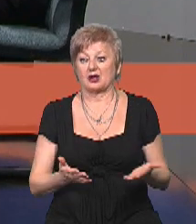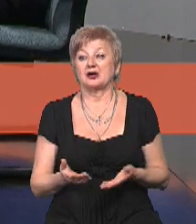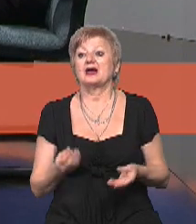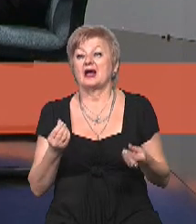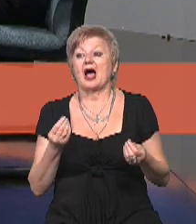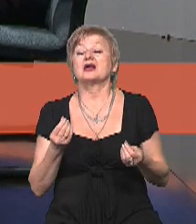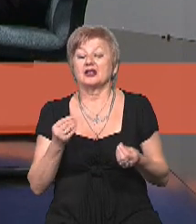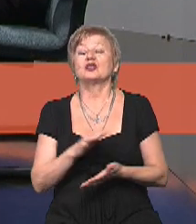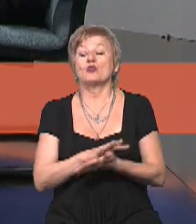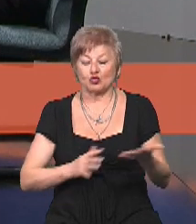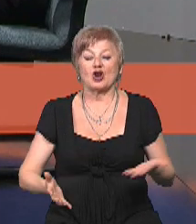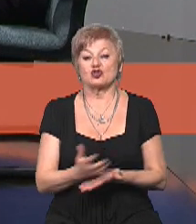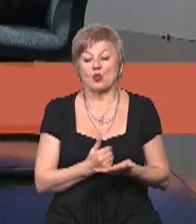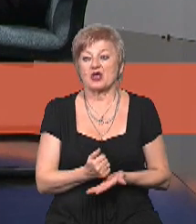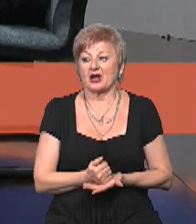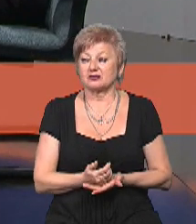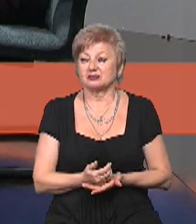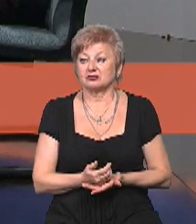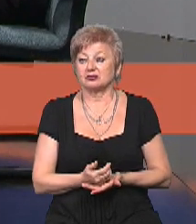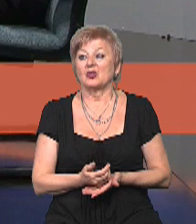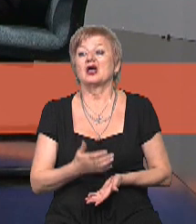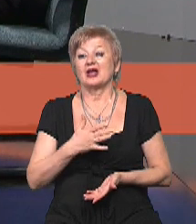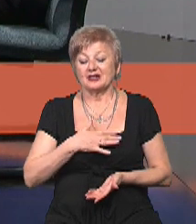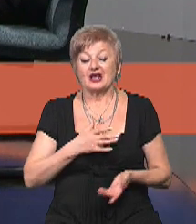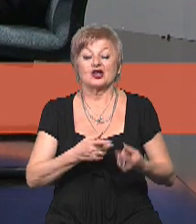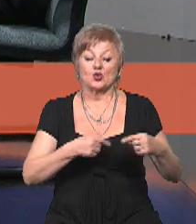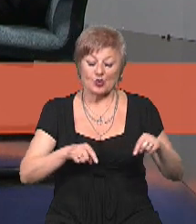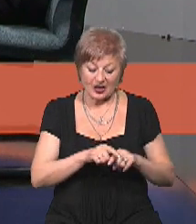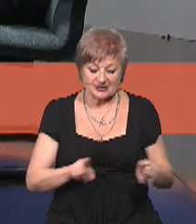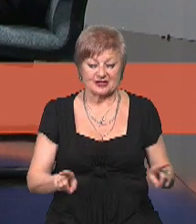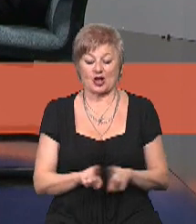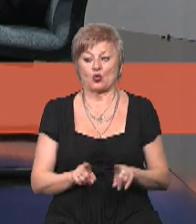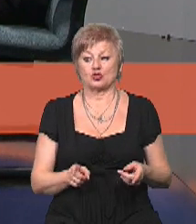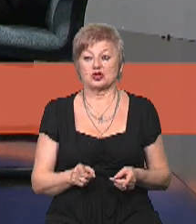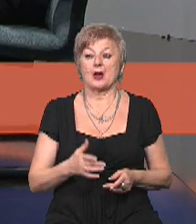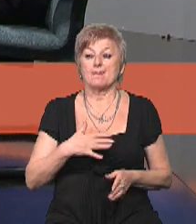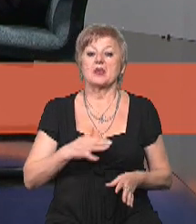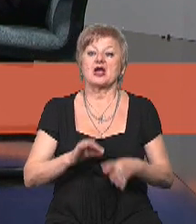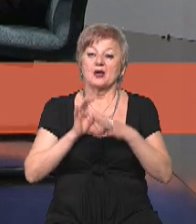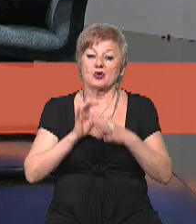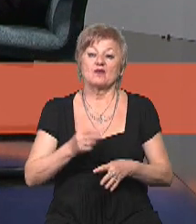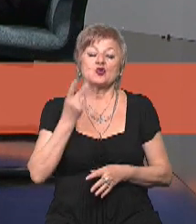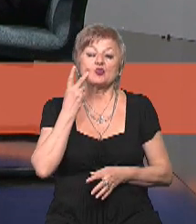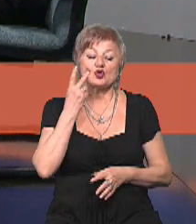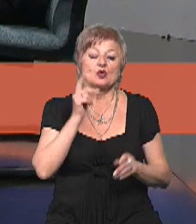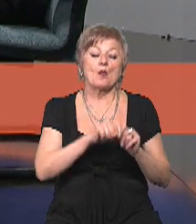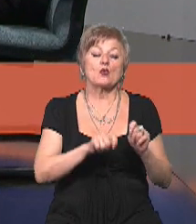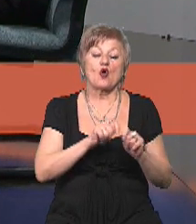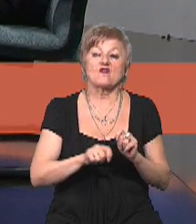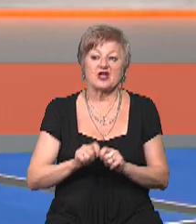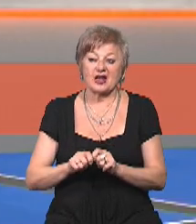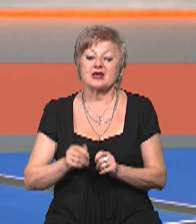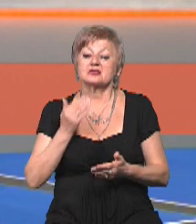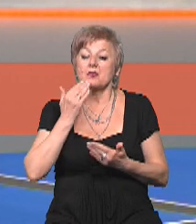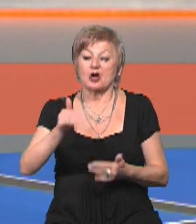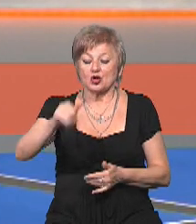гроші збираються. Це за даними моніторингу вашої організації? І нашої організації також. Ми проводимо постійний моніторинг, ми питаємо у